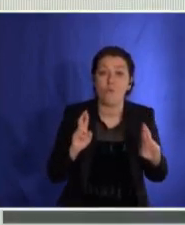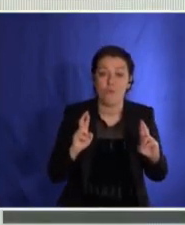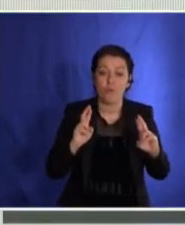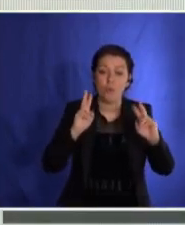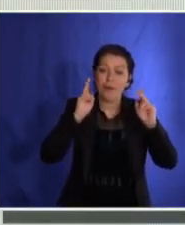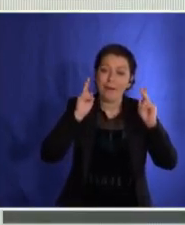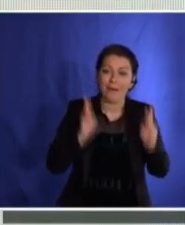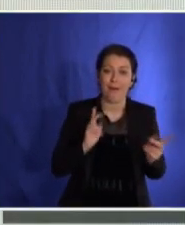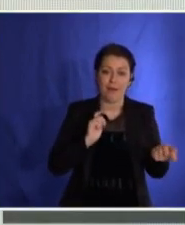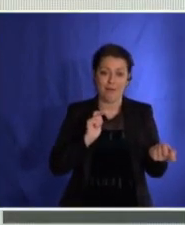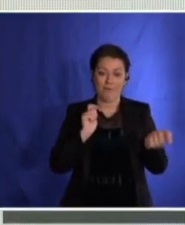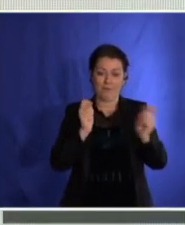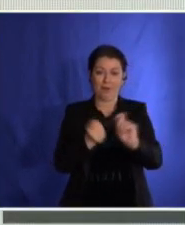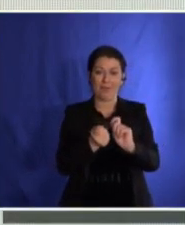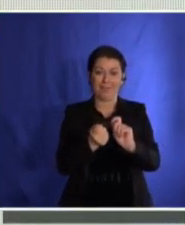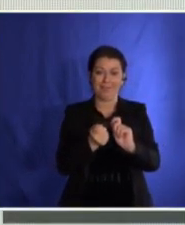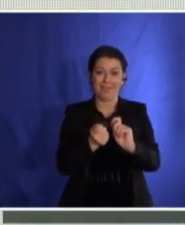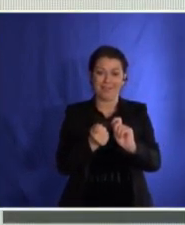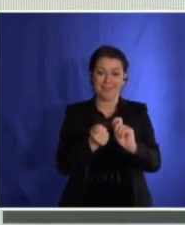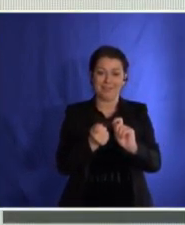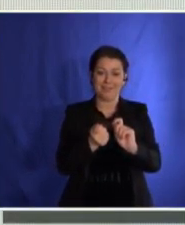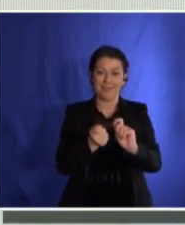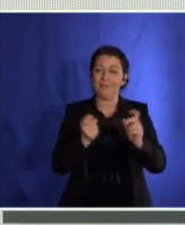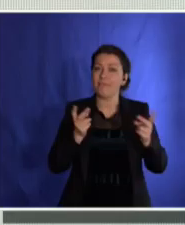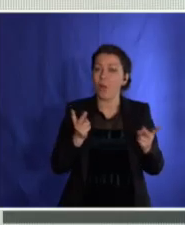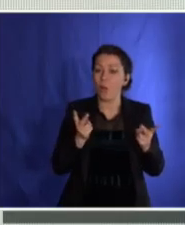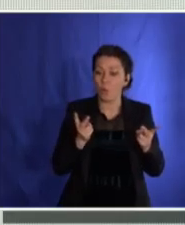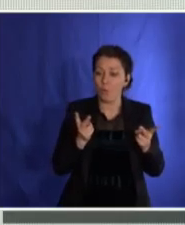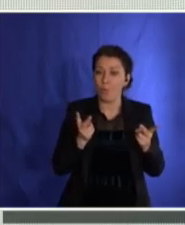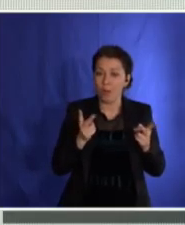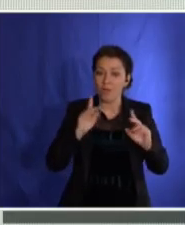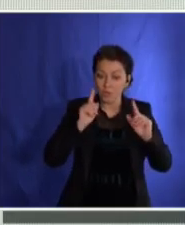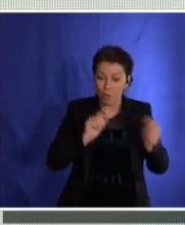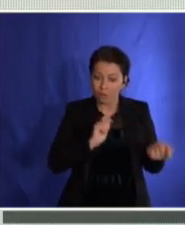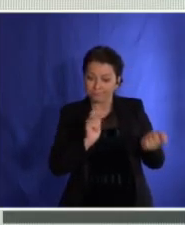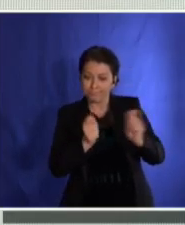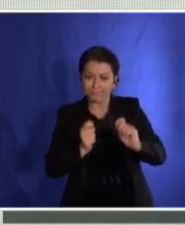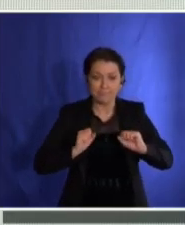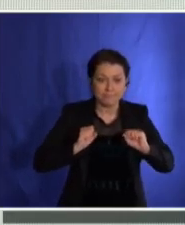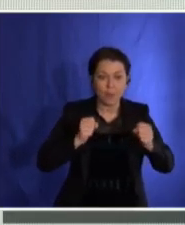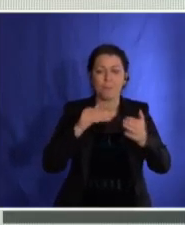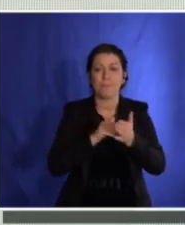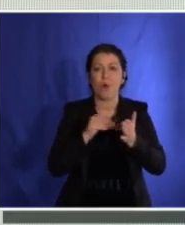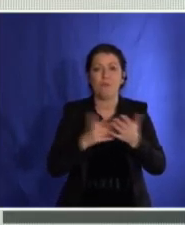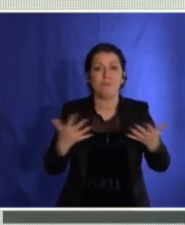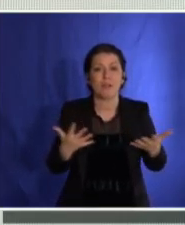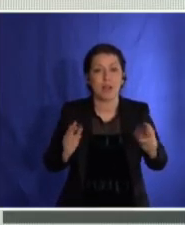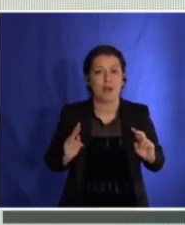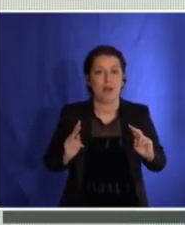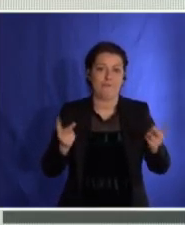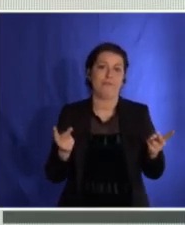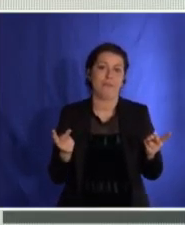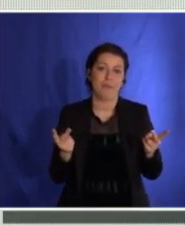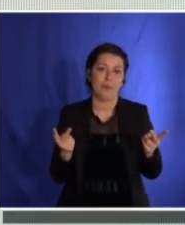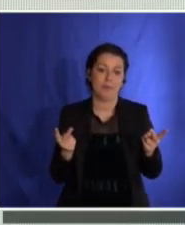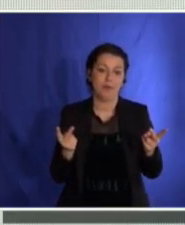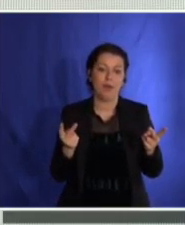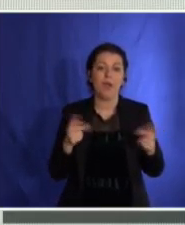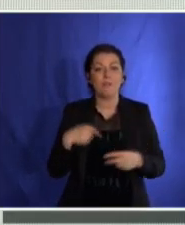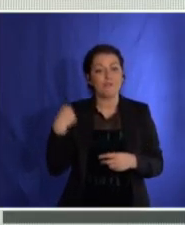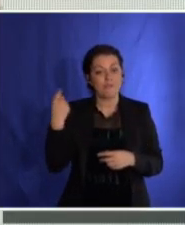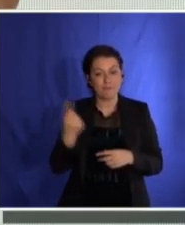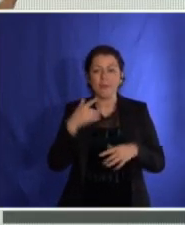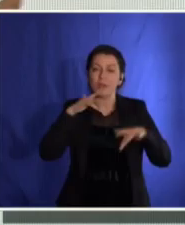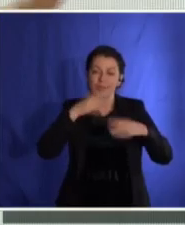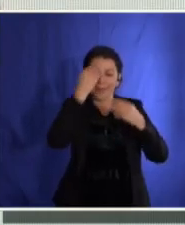kann, weil man braucht Kraft, um etwas zu bewegen. Und wir haben Vertrauen in unsere Entscheidungsträger,